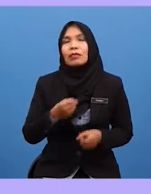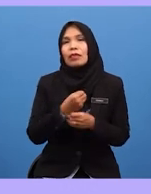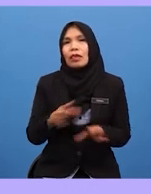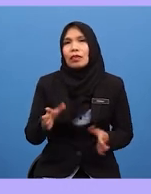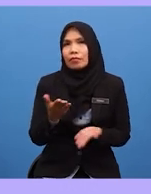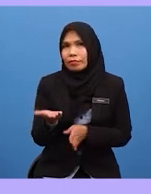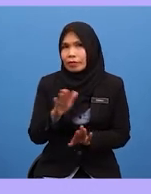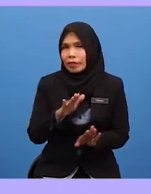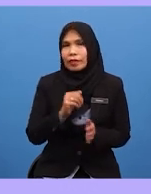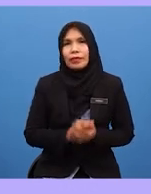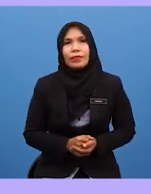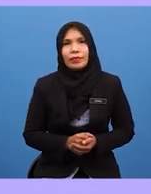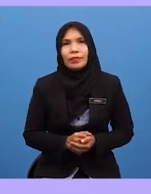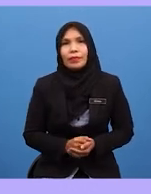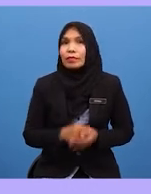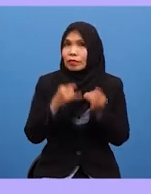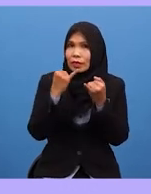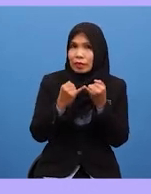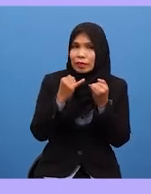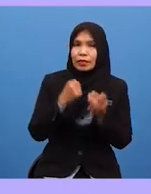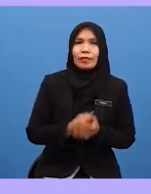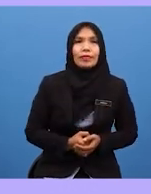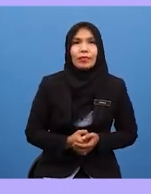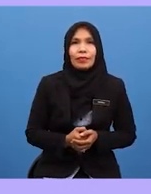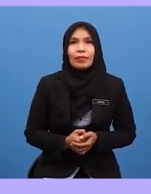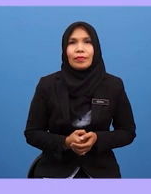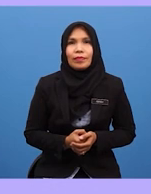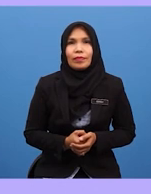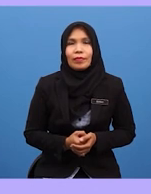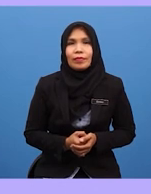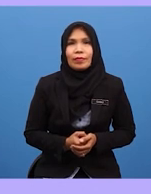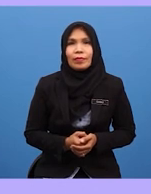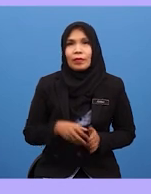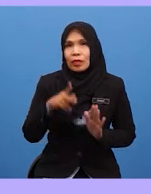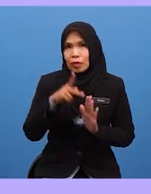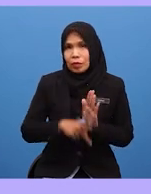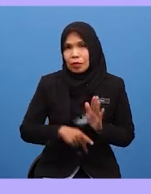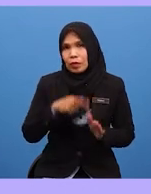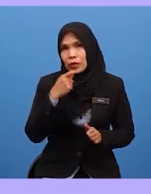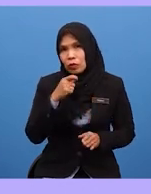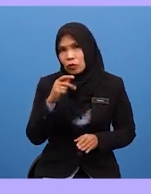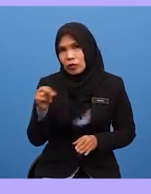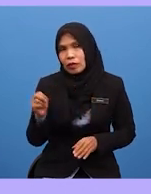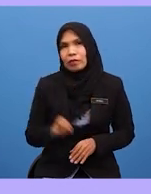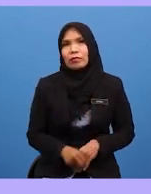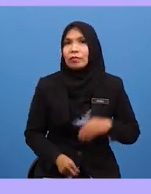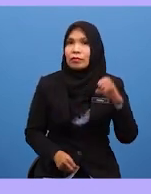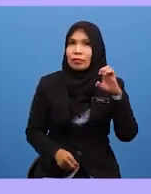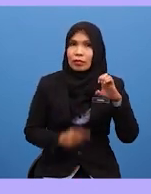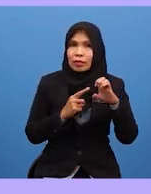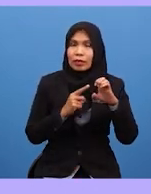Dan fasa akhir sekali ialah fasa penuaan. E,